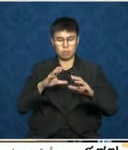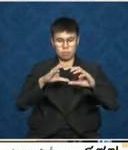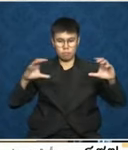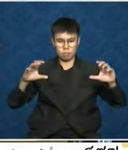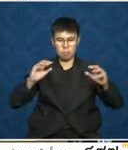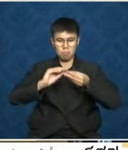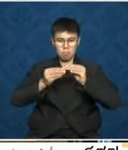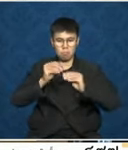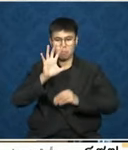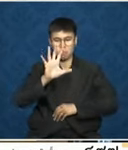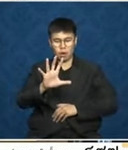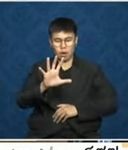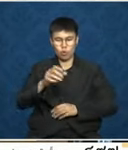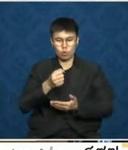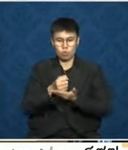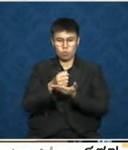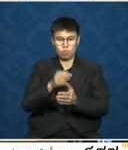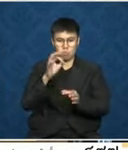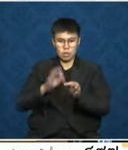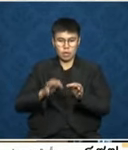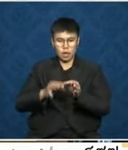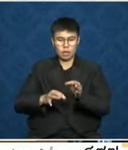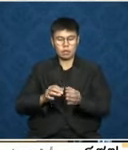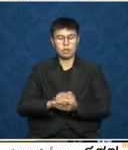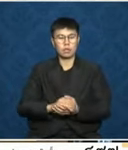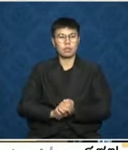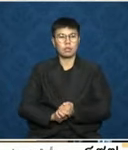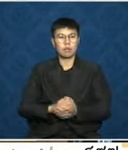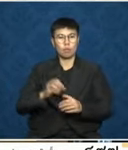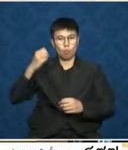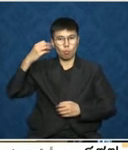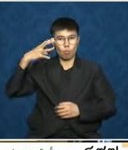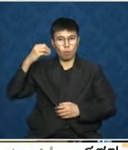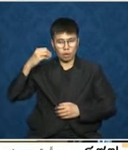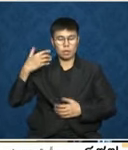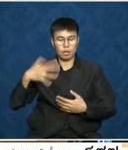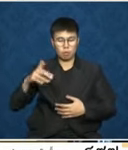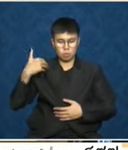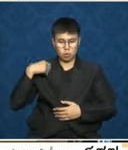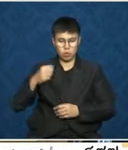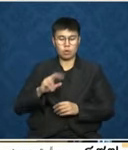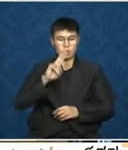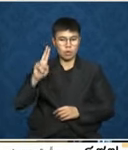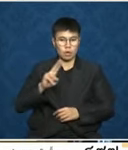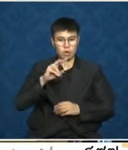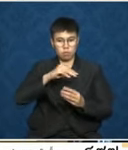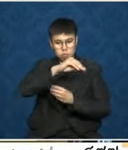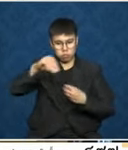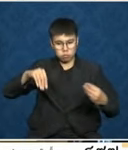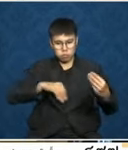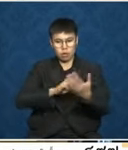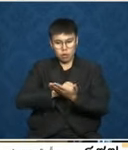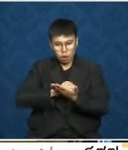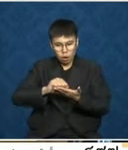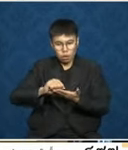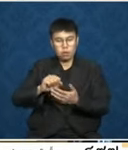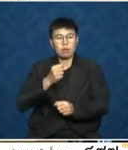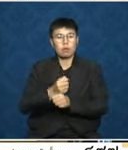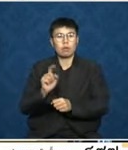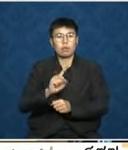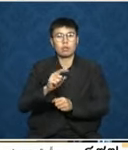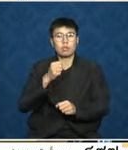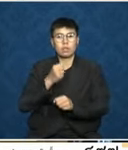พลังงานนะคะและเราก็เคยมีนโยบายของภาครัฐค่ะที่สนับสนุนให้มีการใช้พลังงานหมุนเวียนแบบพลังงานสะอาดคือการ